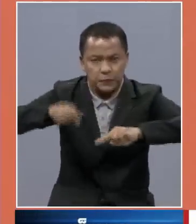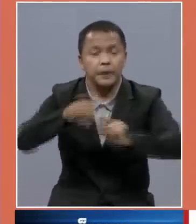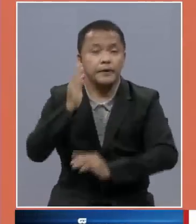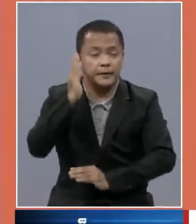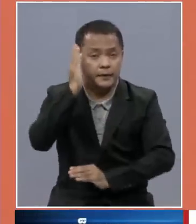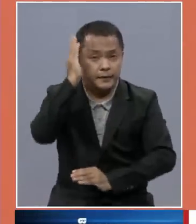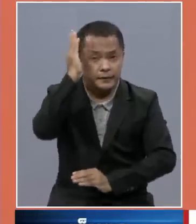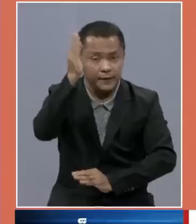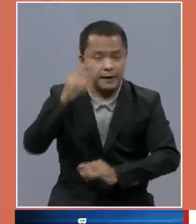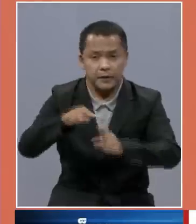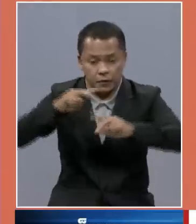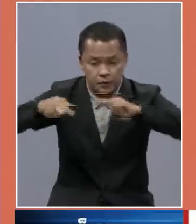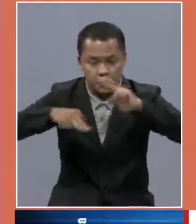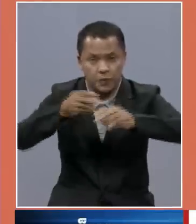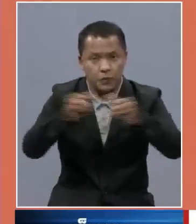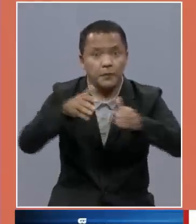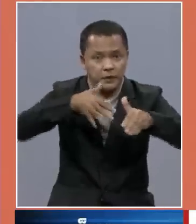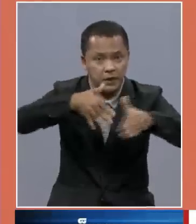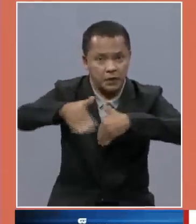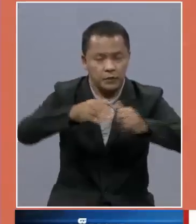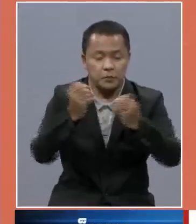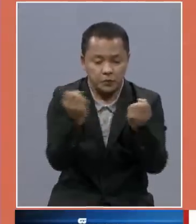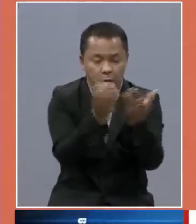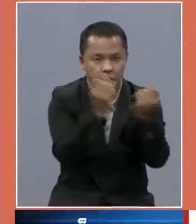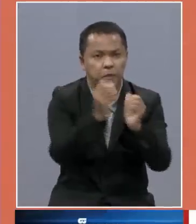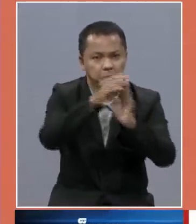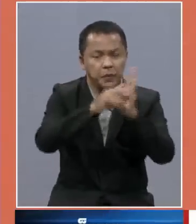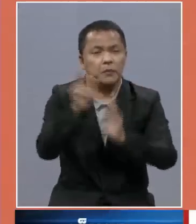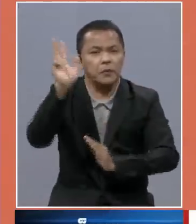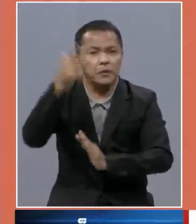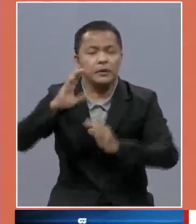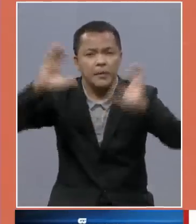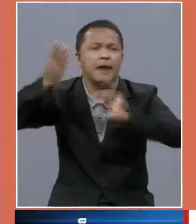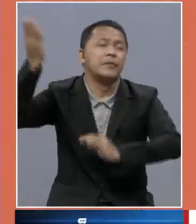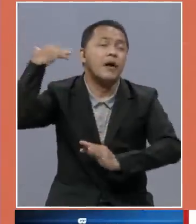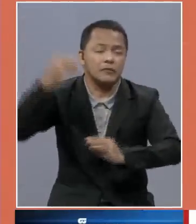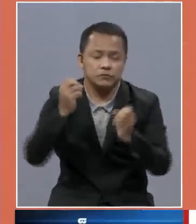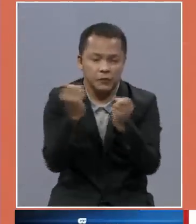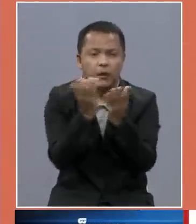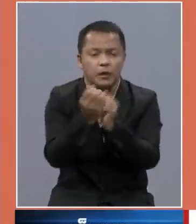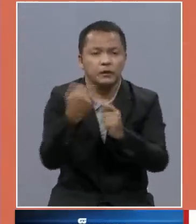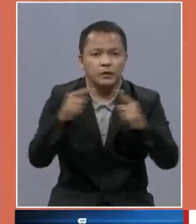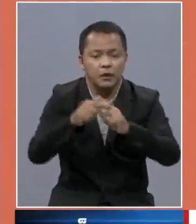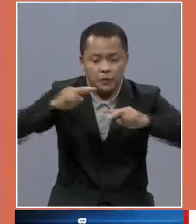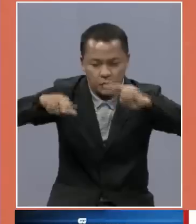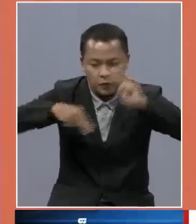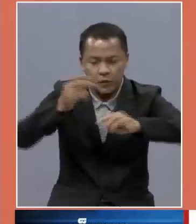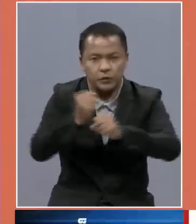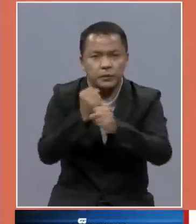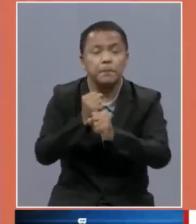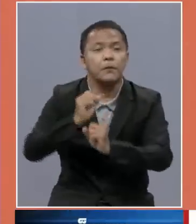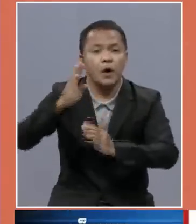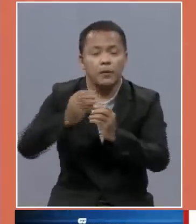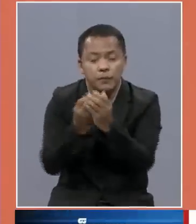มีไม่ได้คุ้มครองโดยเฉพาะประชาชนที่เขาได้รับผลกระทบจากนโยบายกัญชาของรัฐบาลในช่วงที่ผ่านมาแต่รวมถึงการคุ้มครองผู้ประกอบการ